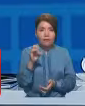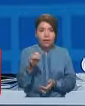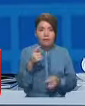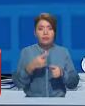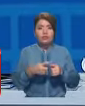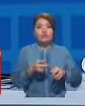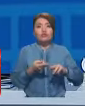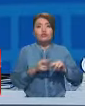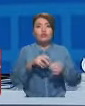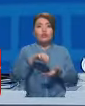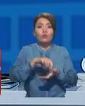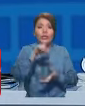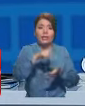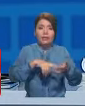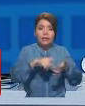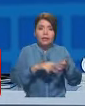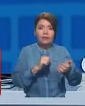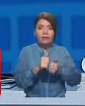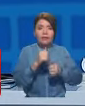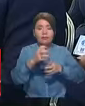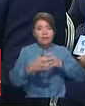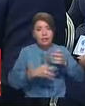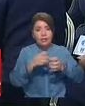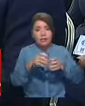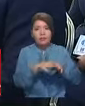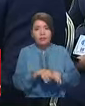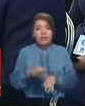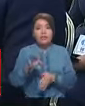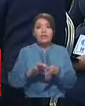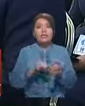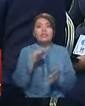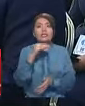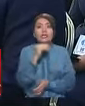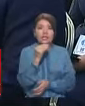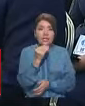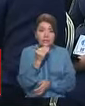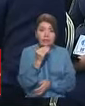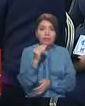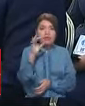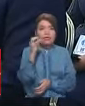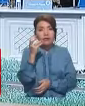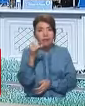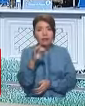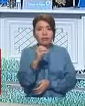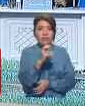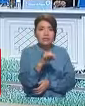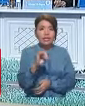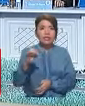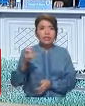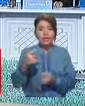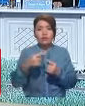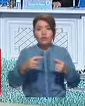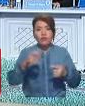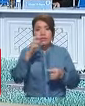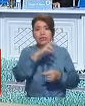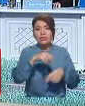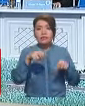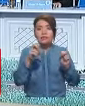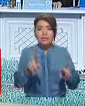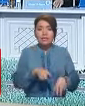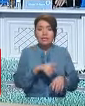ожидается участие религиозных лидеров мировых и традиционных религий из Египта, Азербайджана, Пакистана, Ирана и других стран. Специалисты